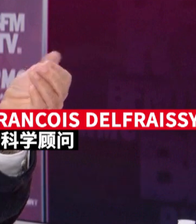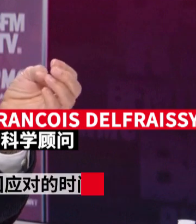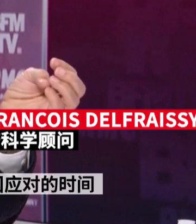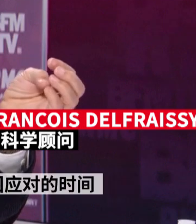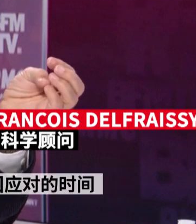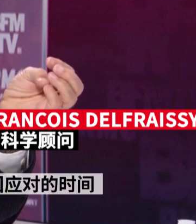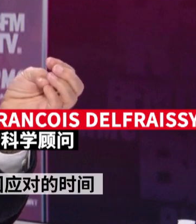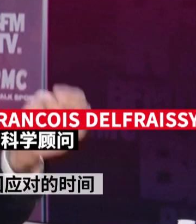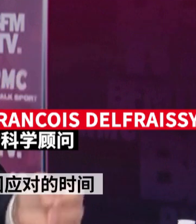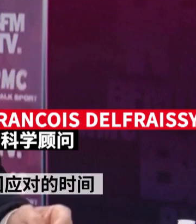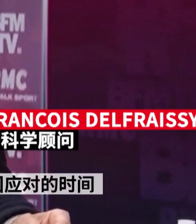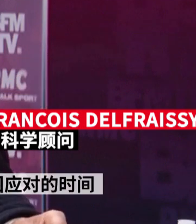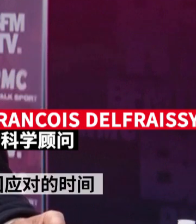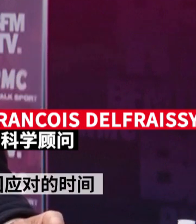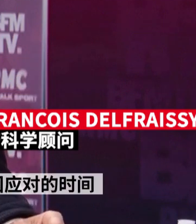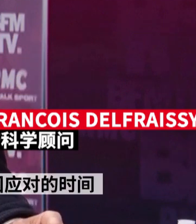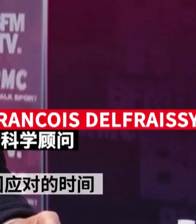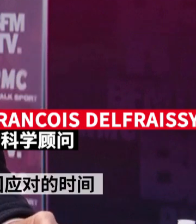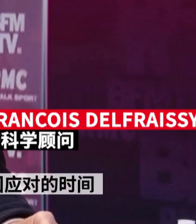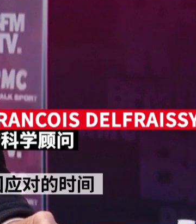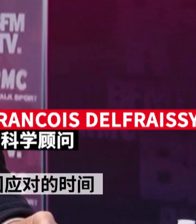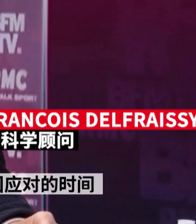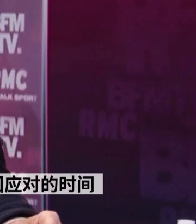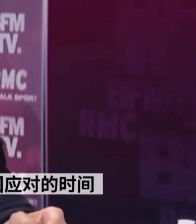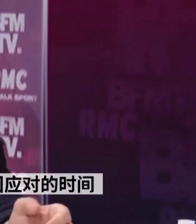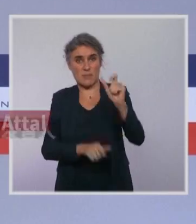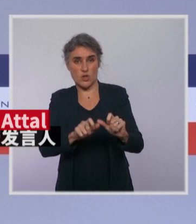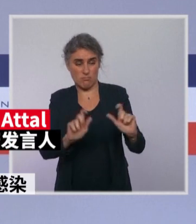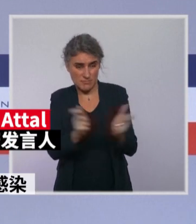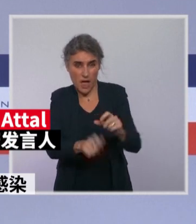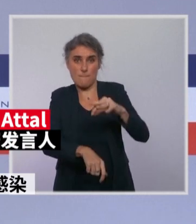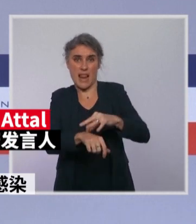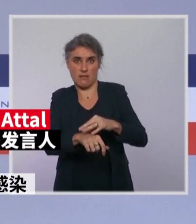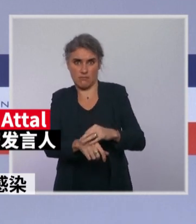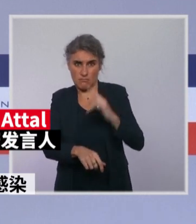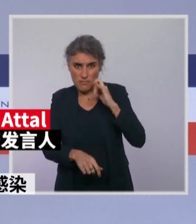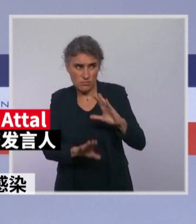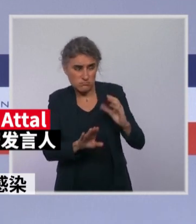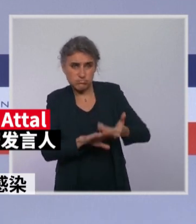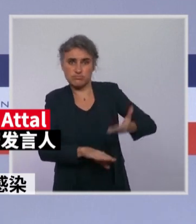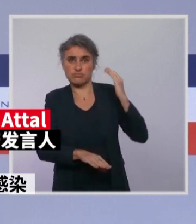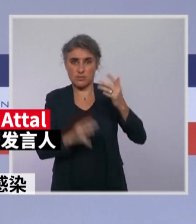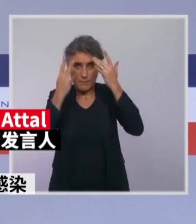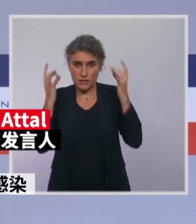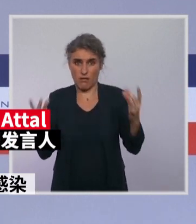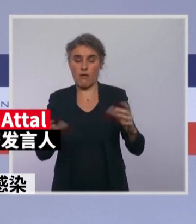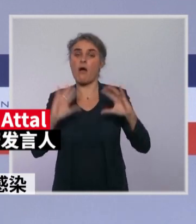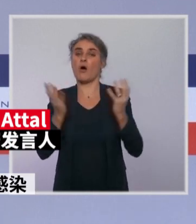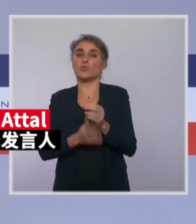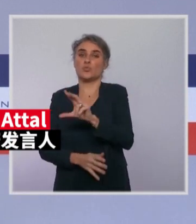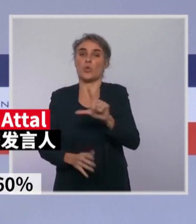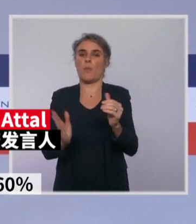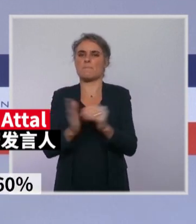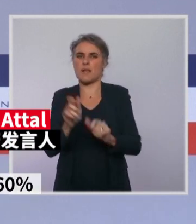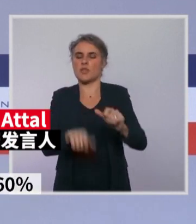ou fin janvier 2022, ce qui nous laisse le temps de nous préparer. Nous en sommes désormais à une moyenne de plus de 32 000 cas par jour,